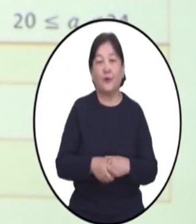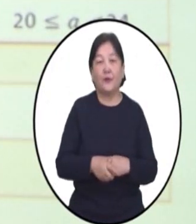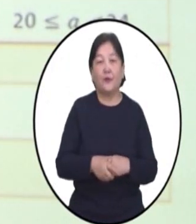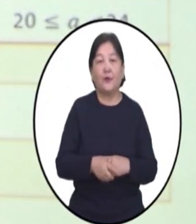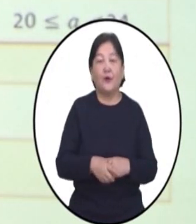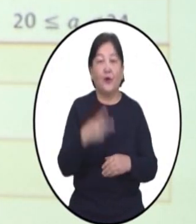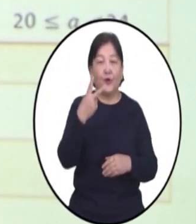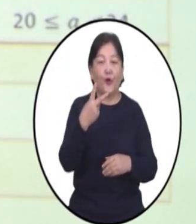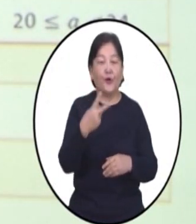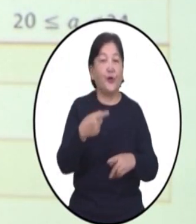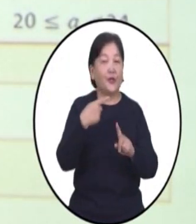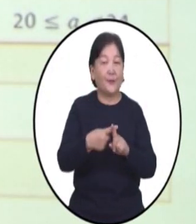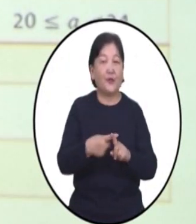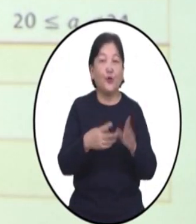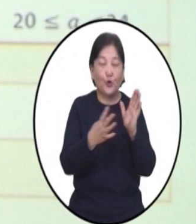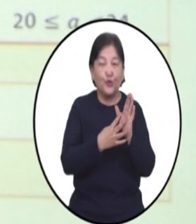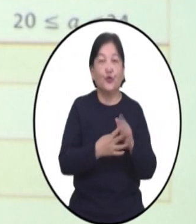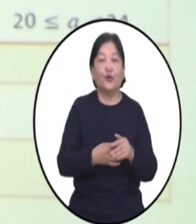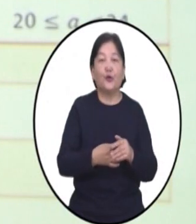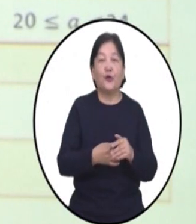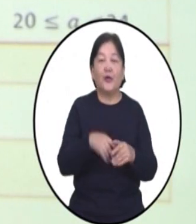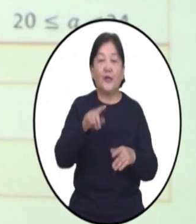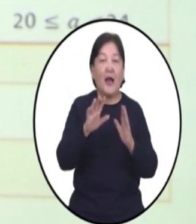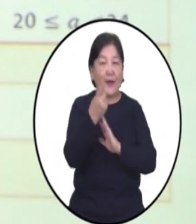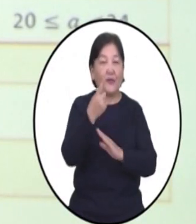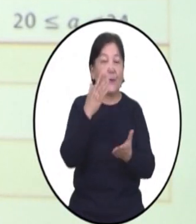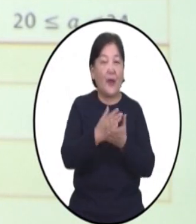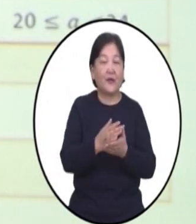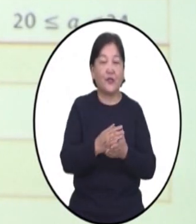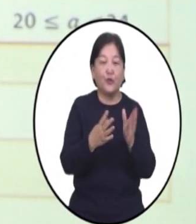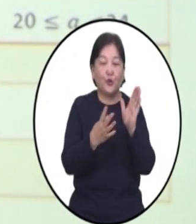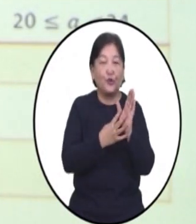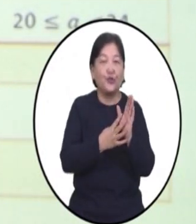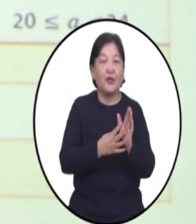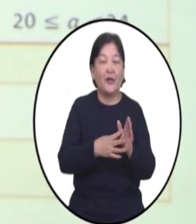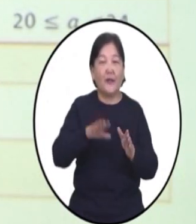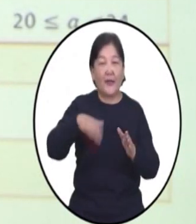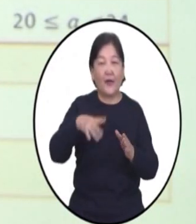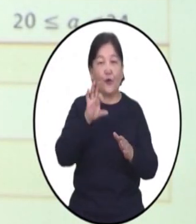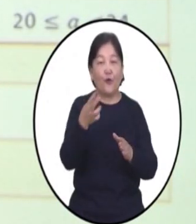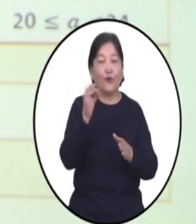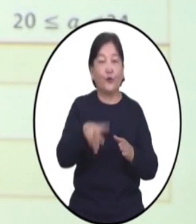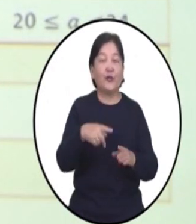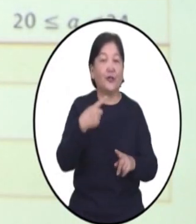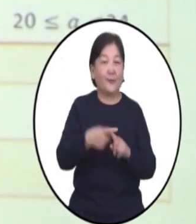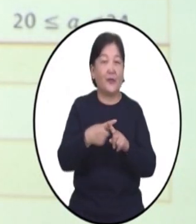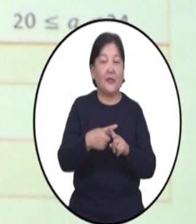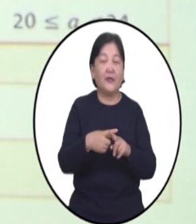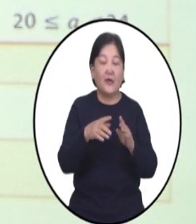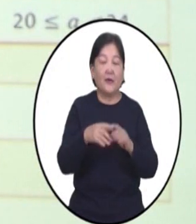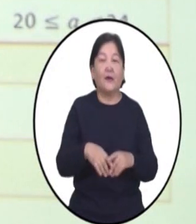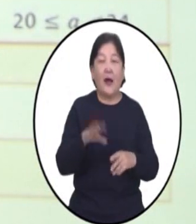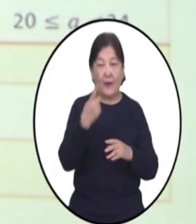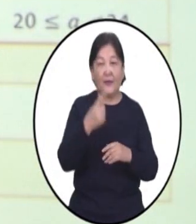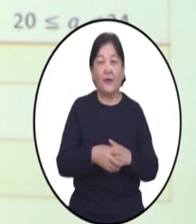хоёрын нийлбэр 2, 7 2-ын нийлбэр 9 байна. Энд 11 байна гэдэг чинь 9 дээрээ дараагийнхаа өгдлөө нэмээд 11 байх нь байна.